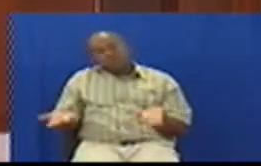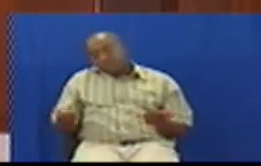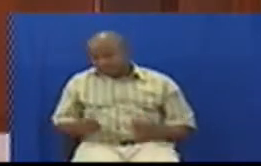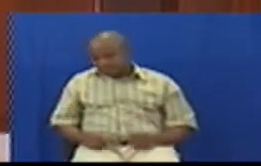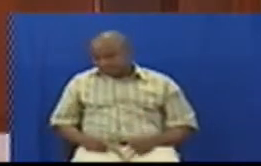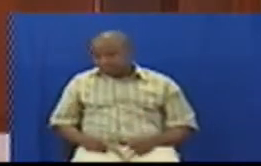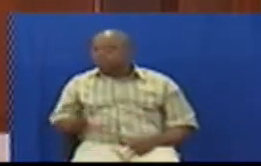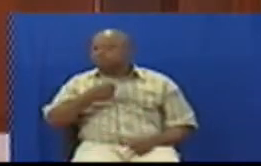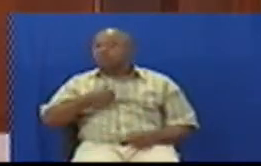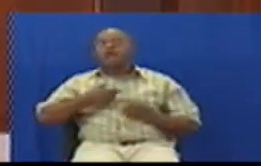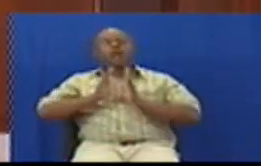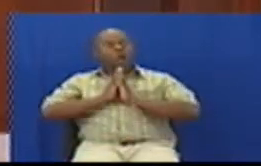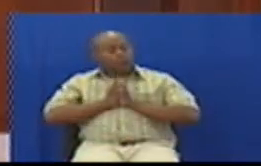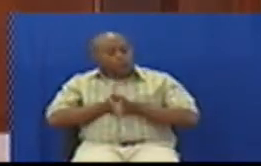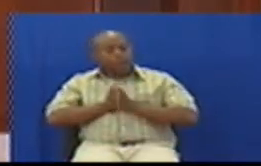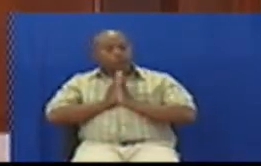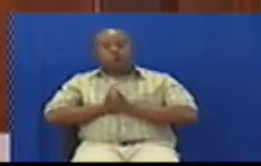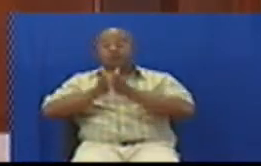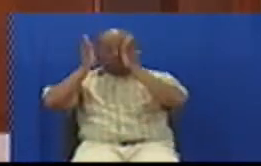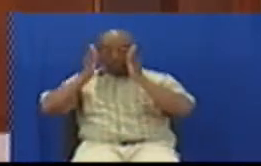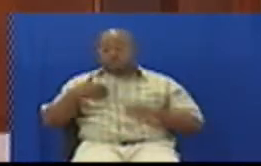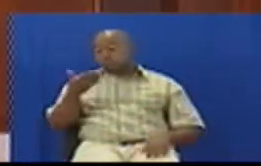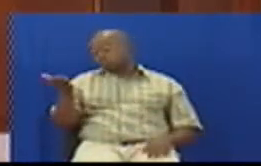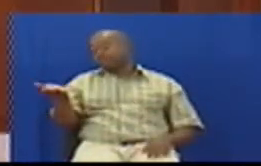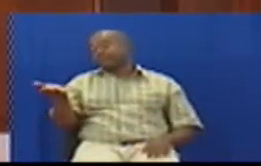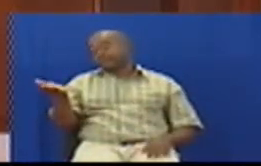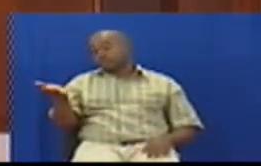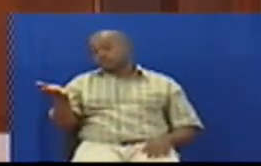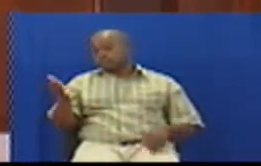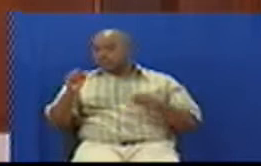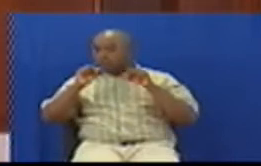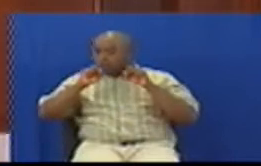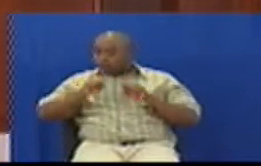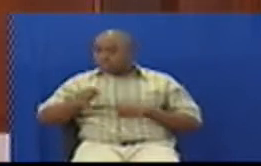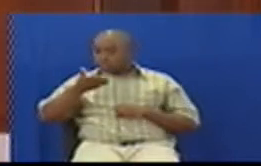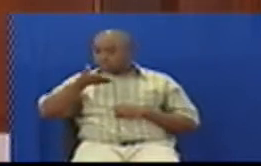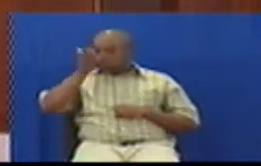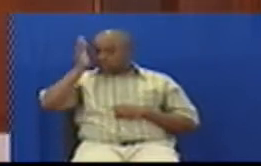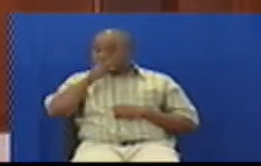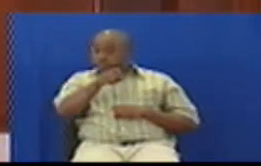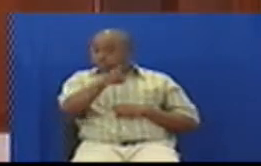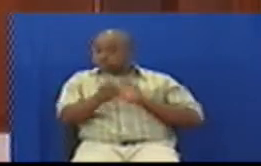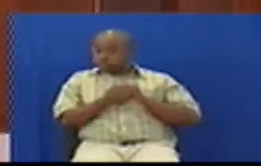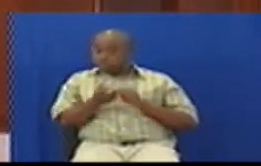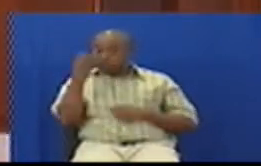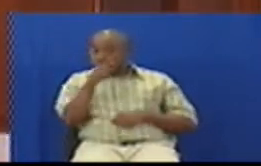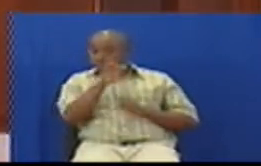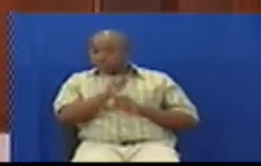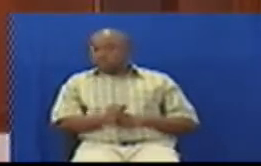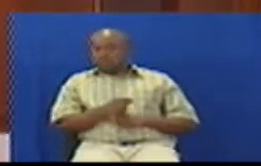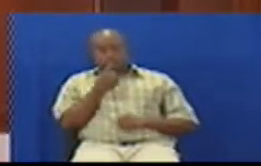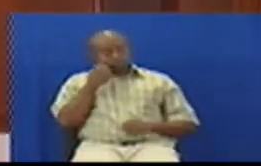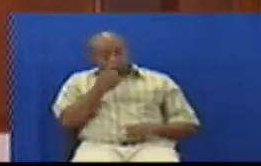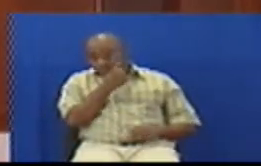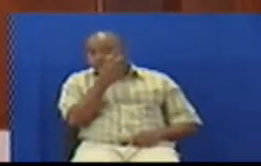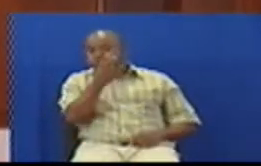Niombe sana mheshimiwa speaker. Lazima serikali yetu ilitazame kwa makini zaidi swala hili la ugonjwa wa